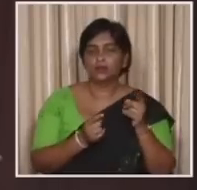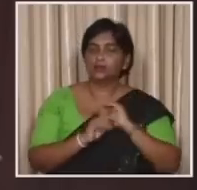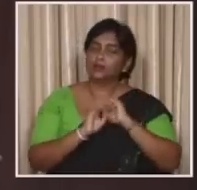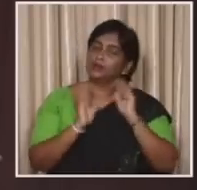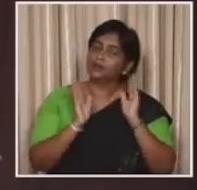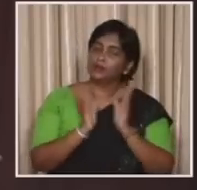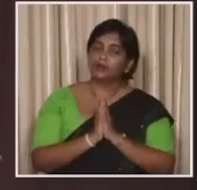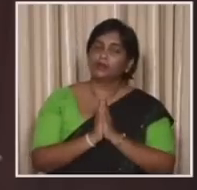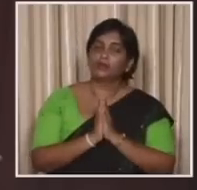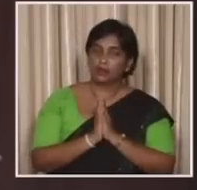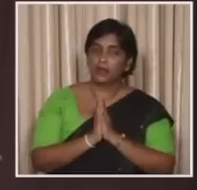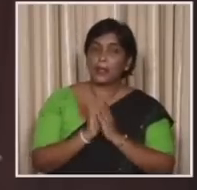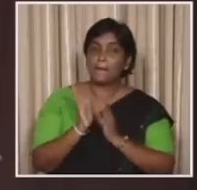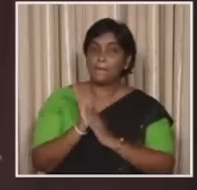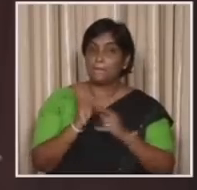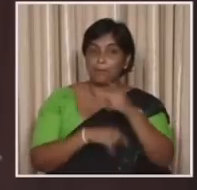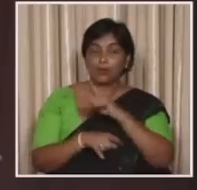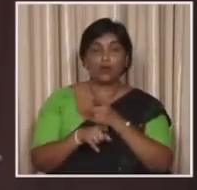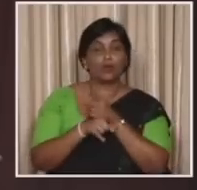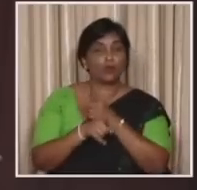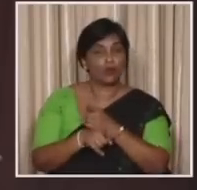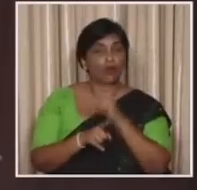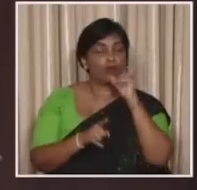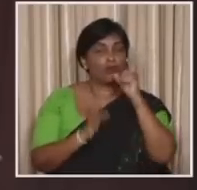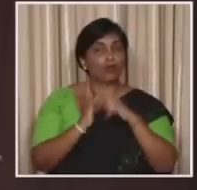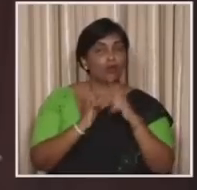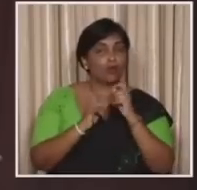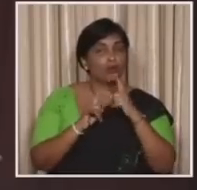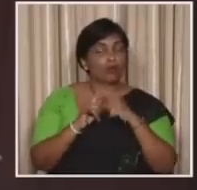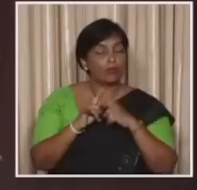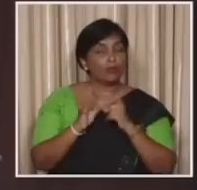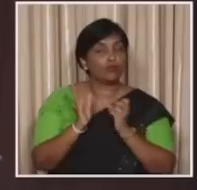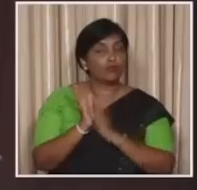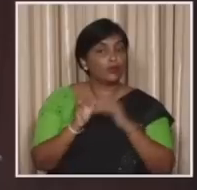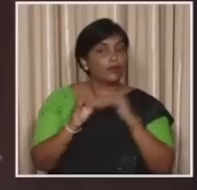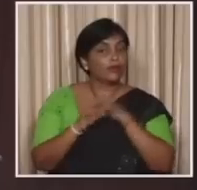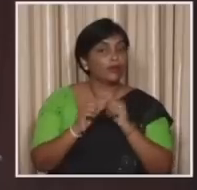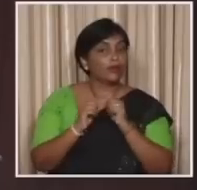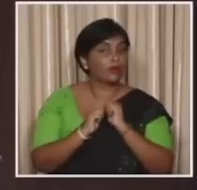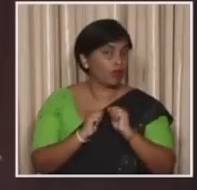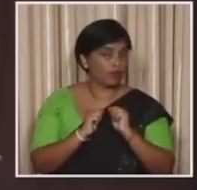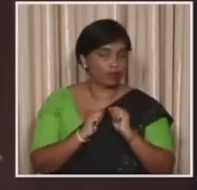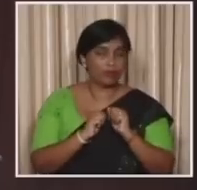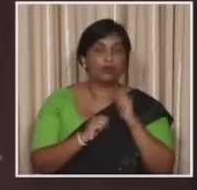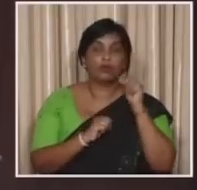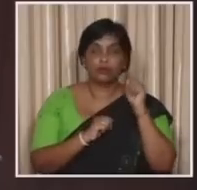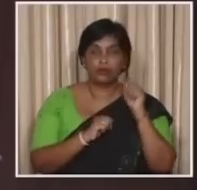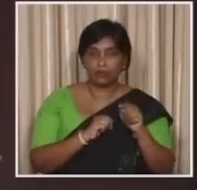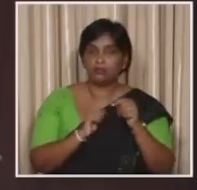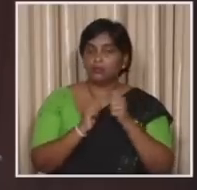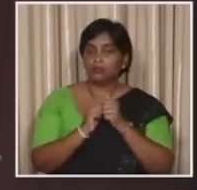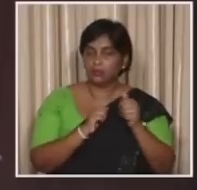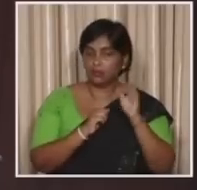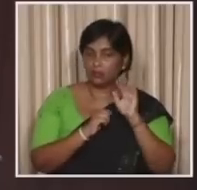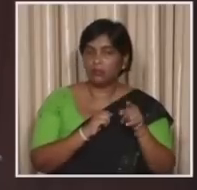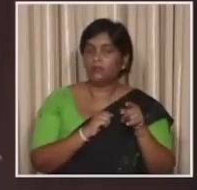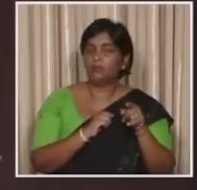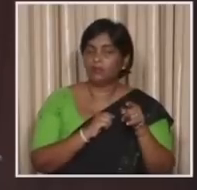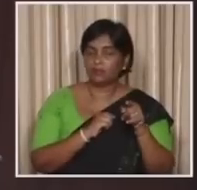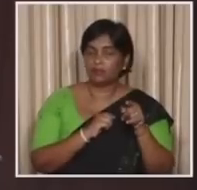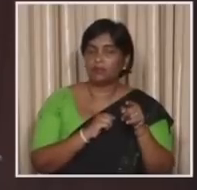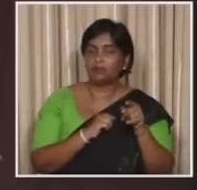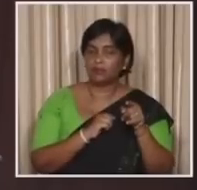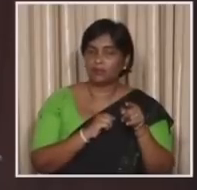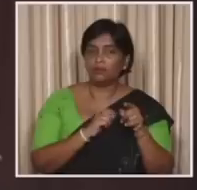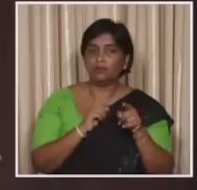සියලුම සමාජිකයන් ඉස්සල උගන්වන්න ඕනේ කෝප් කමිටුවේ වැඩ කරන්නේ කොහොමද කිය. මොකද හේතුව ඒකේ සිද්ධ වෙන